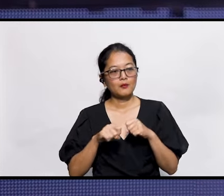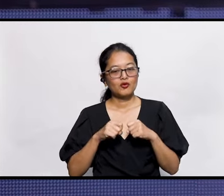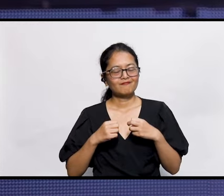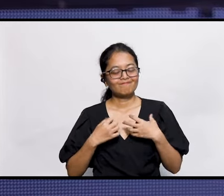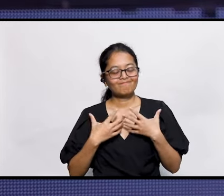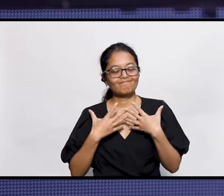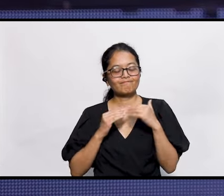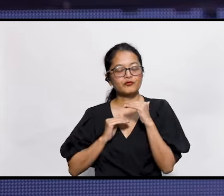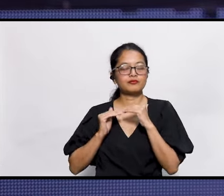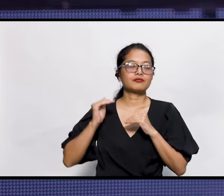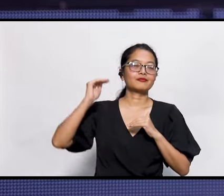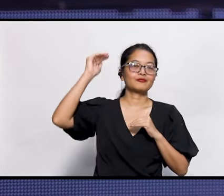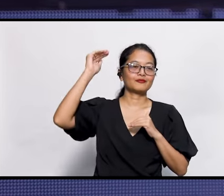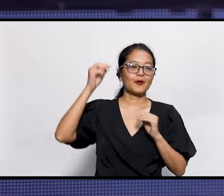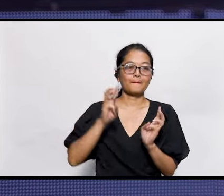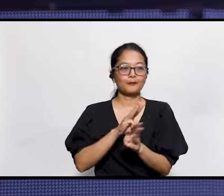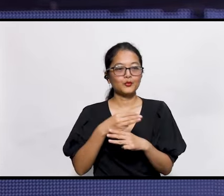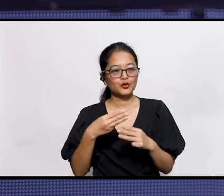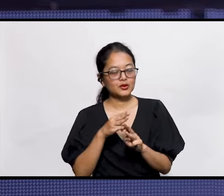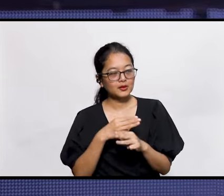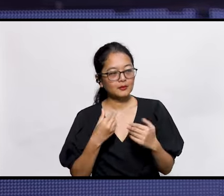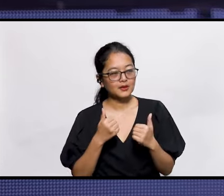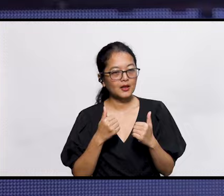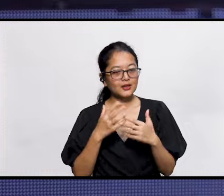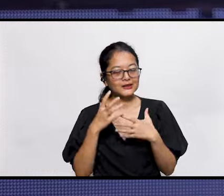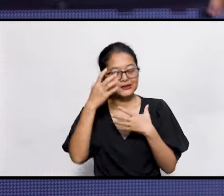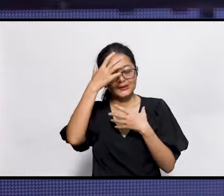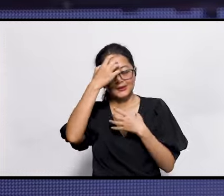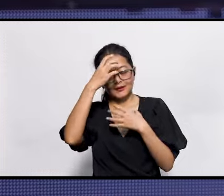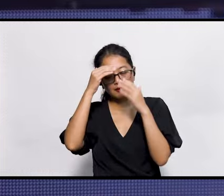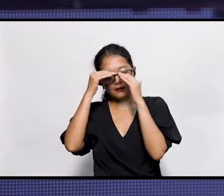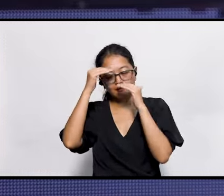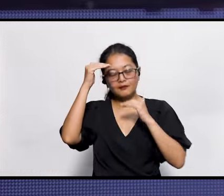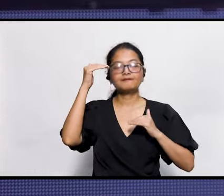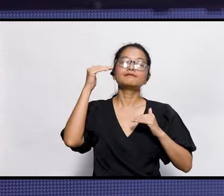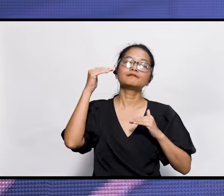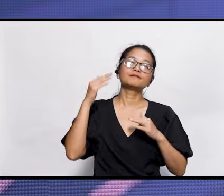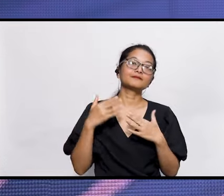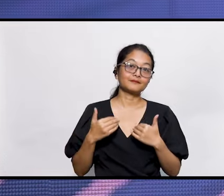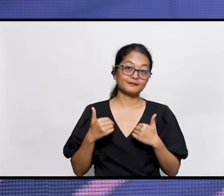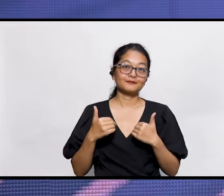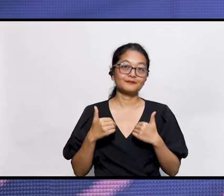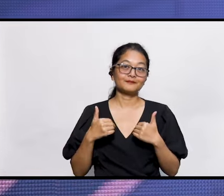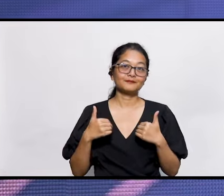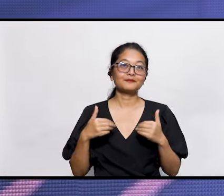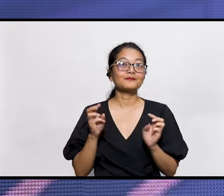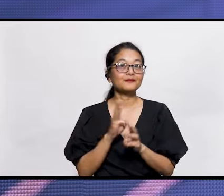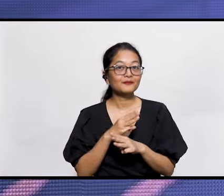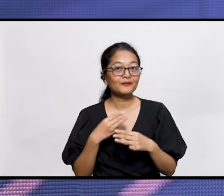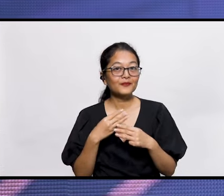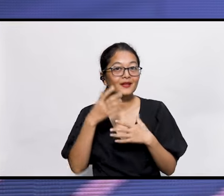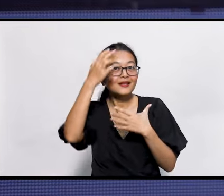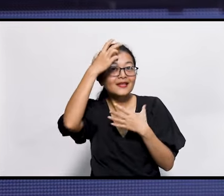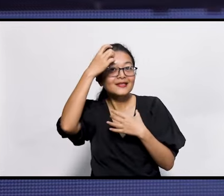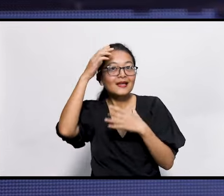level music reduce Pain bisa mengurangi rasa sakit